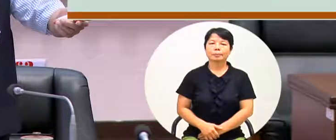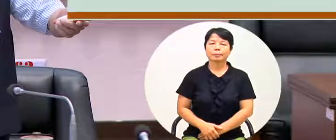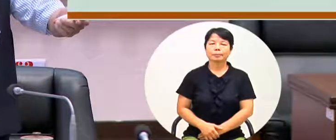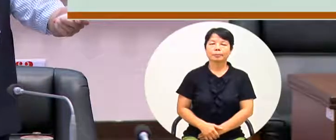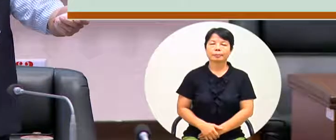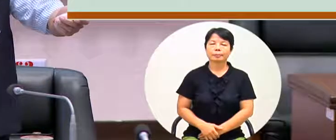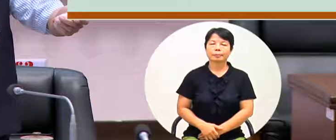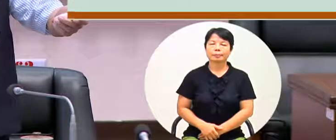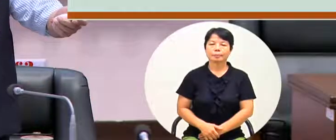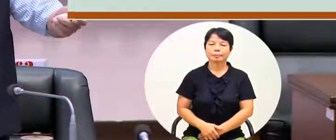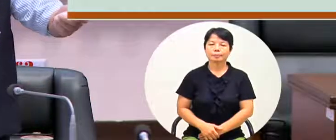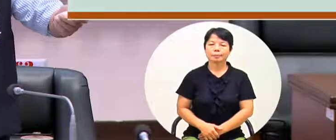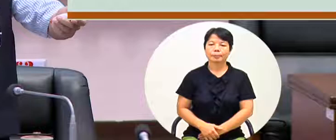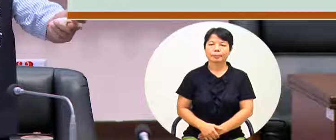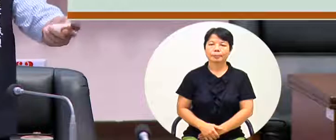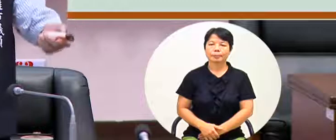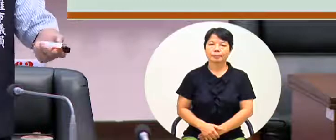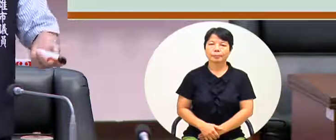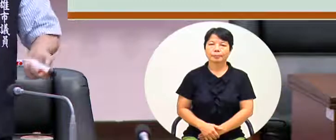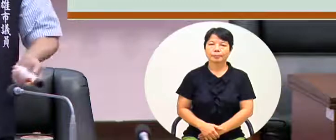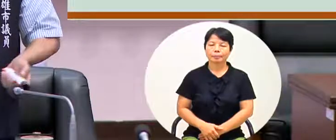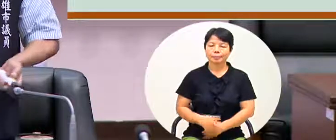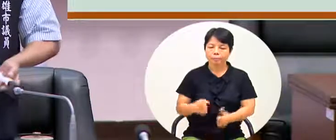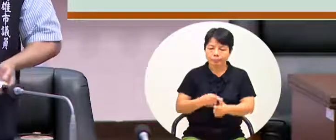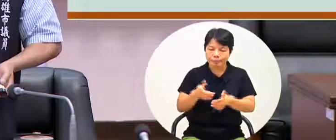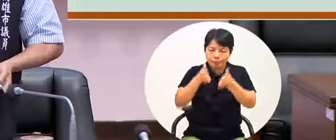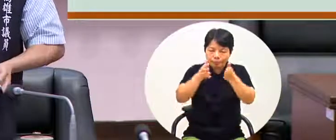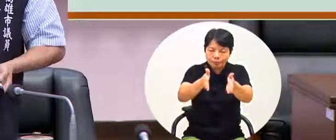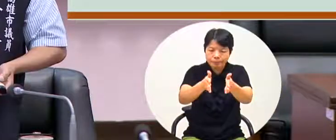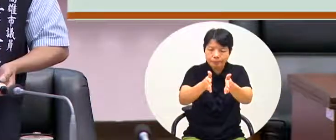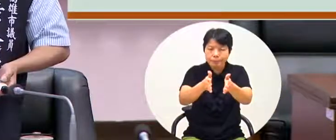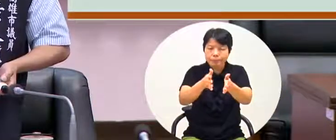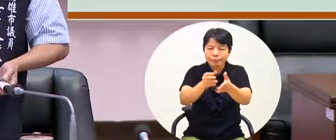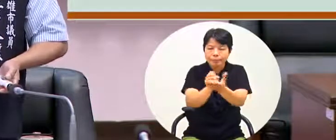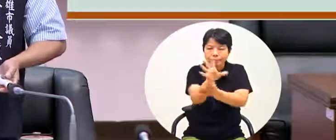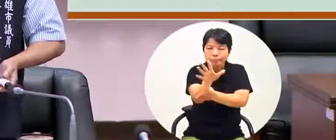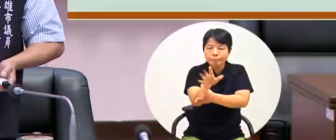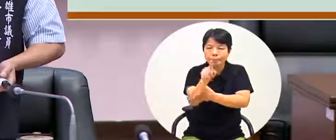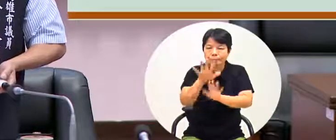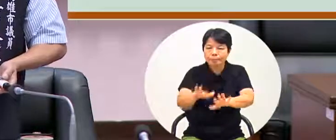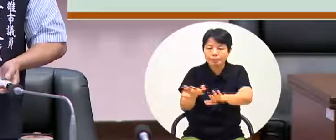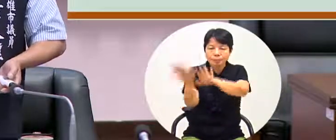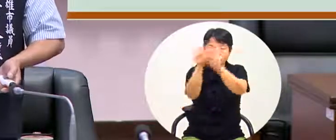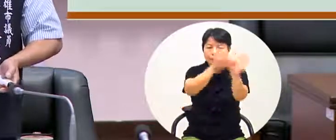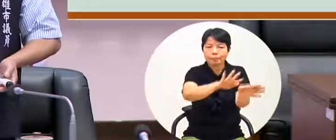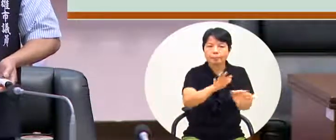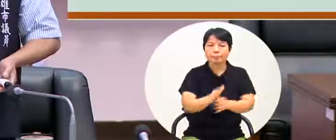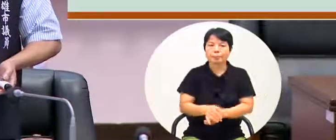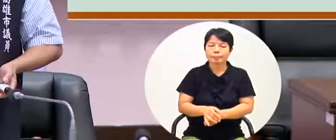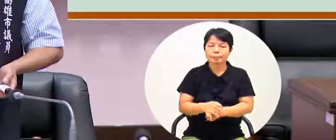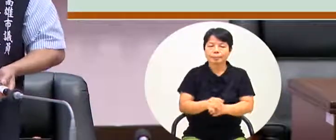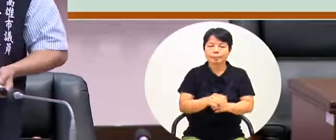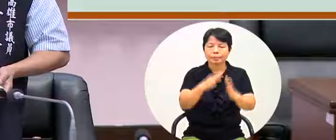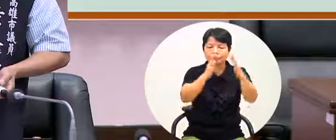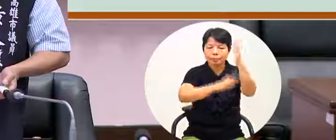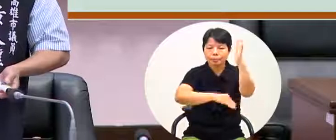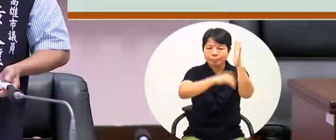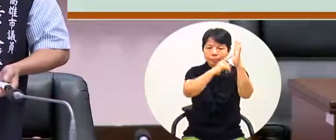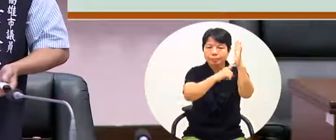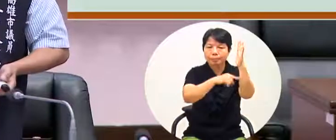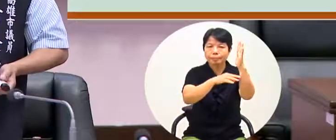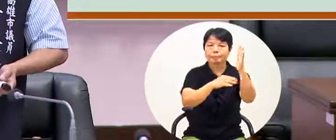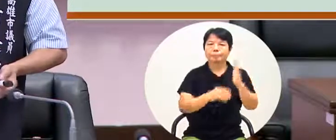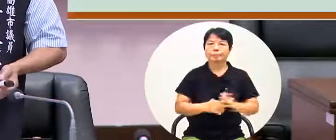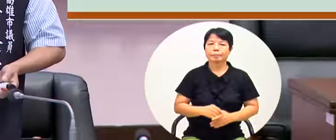这是伊的现况啦吼。首先，我来针对即个啊，伊的即个壁墙的即个部分吼，壁墙的即个防水设计的即个部